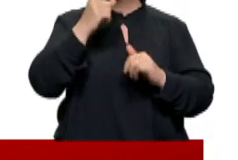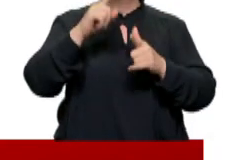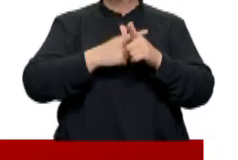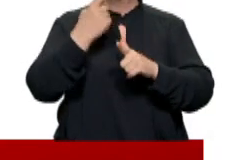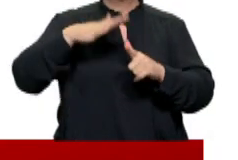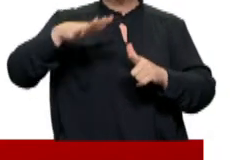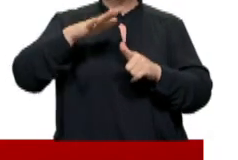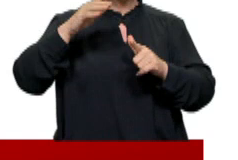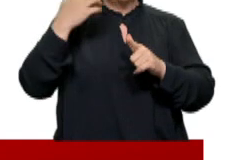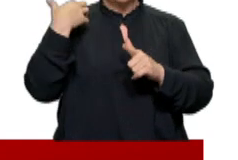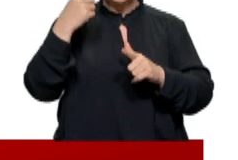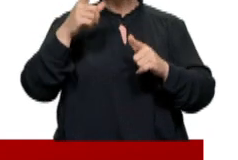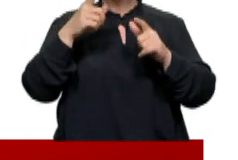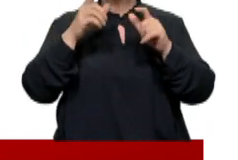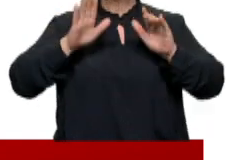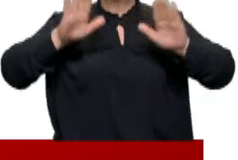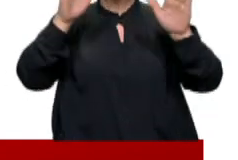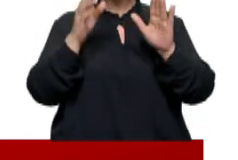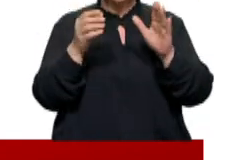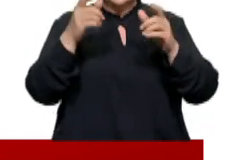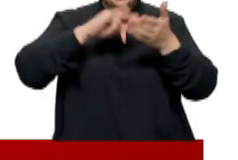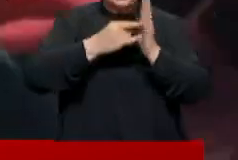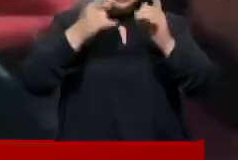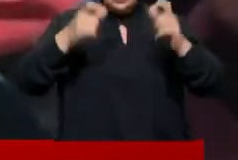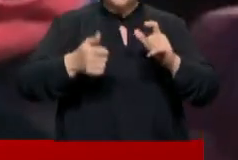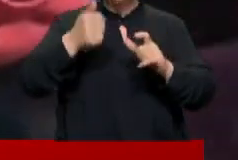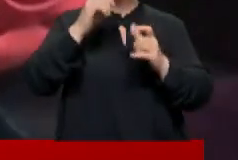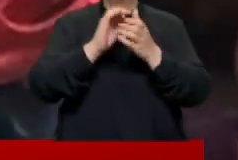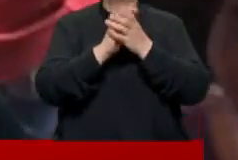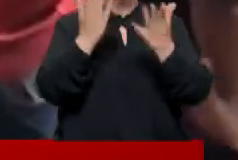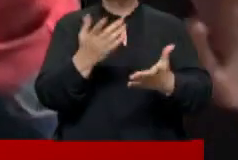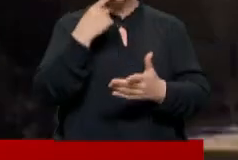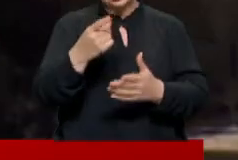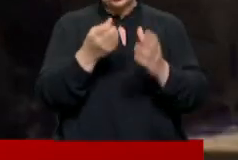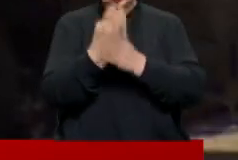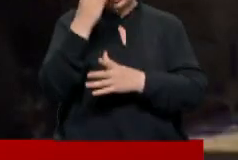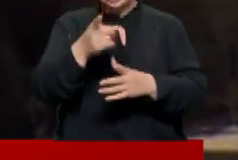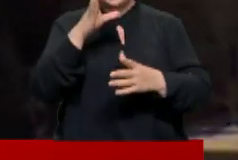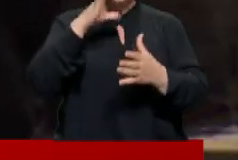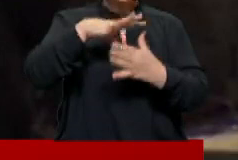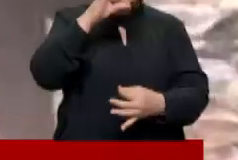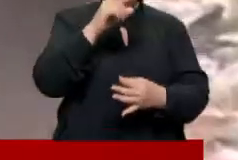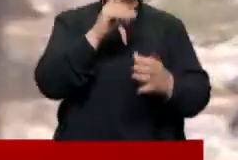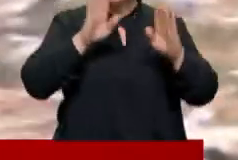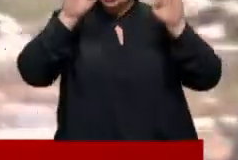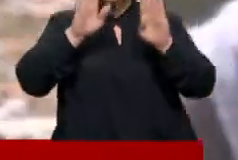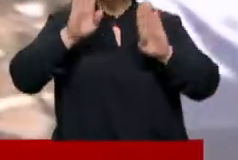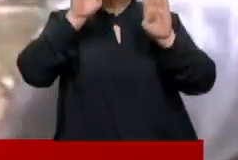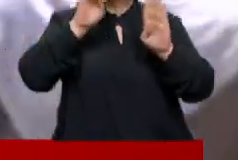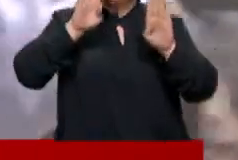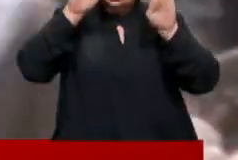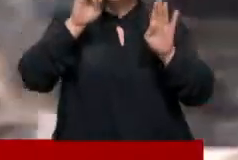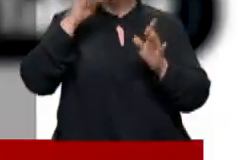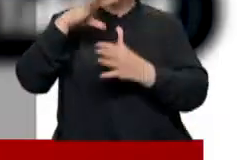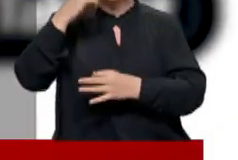paylaşım yaptı. Göç İdaresi Başkanlığı'nın kuruluş yıl dönümünü kutladı. Her göç bir insan, her insan bir göç diyerek CHP